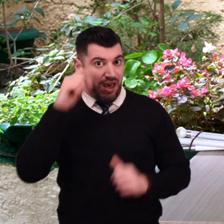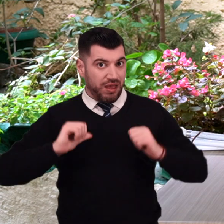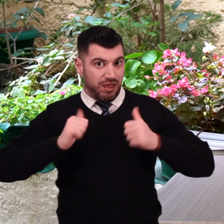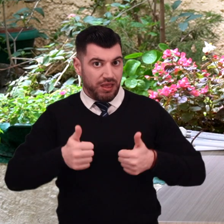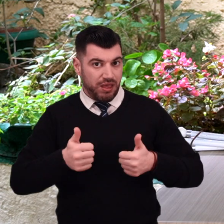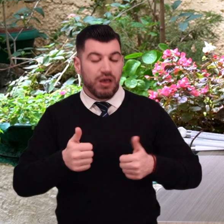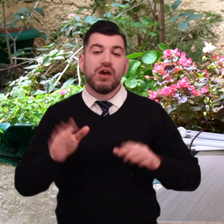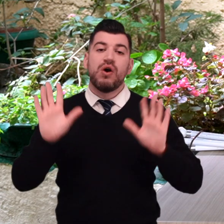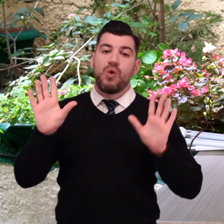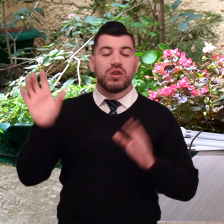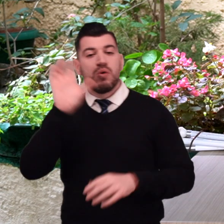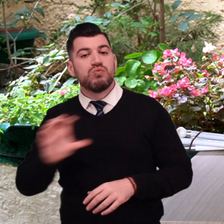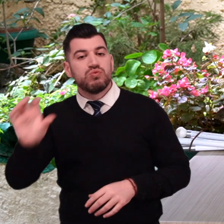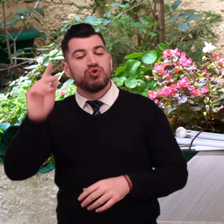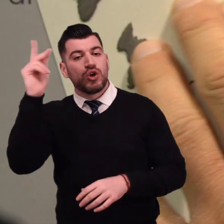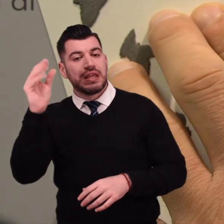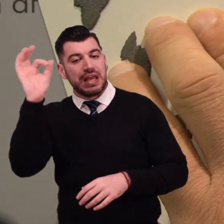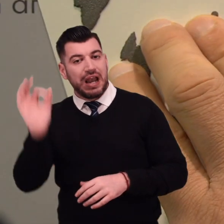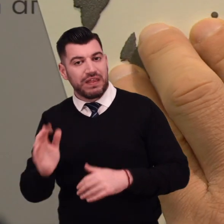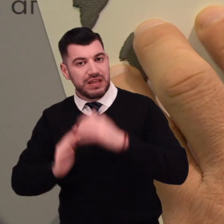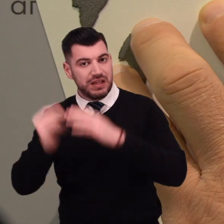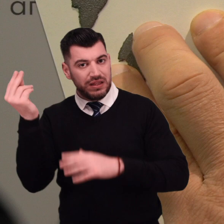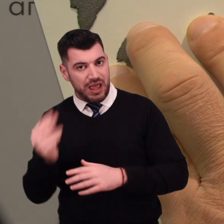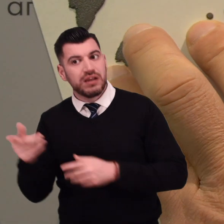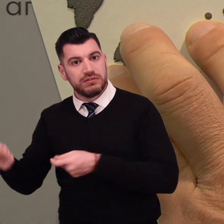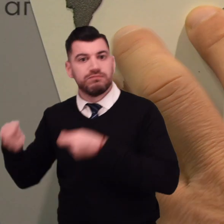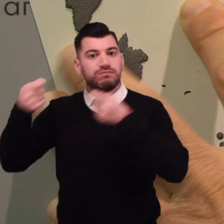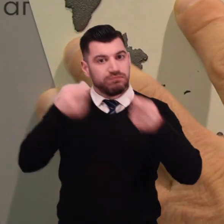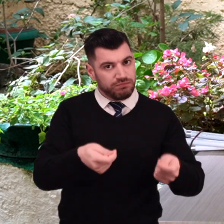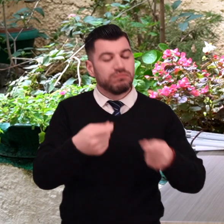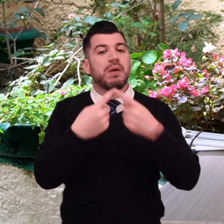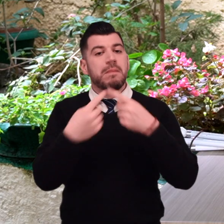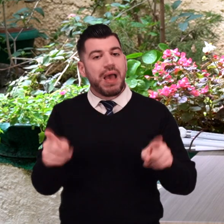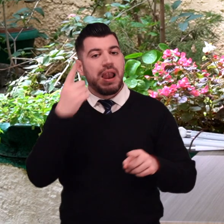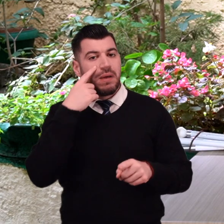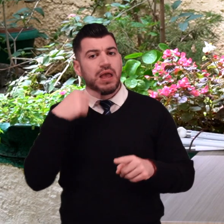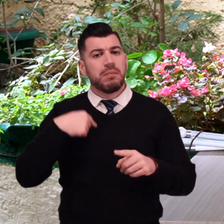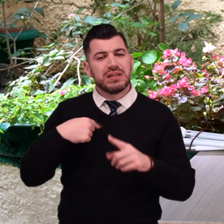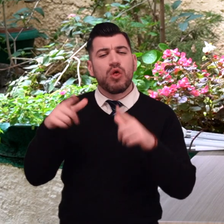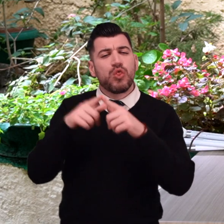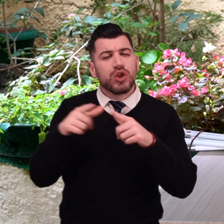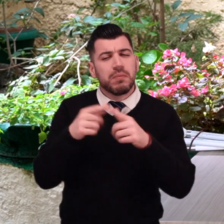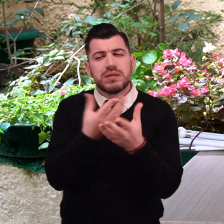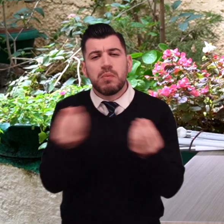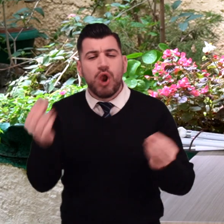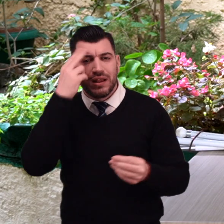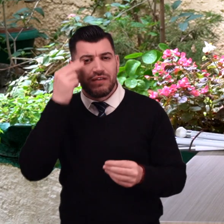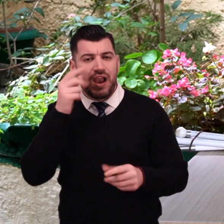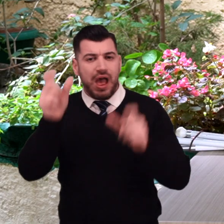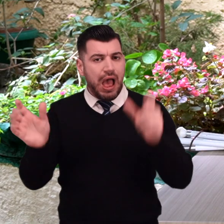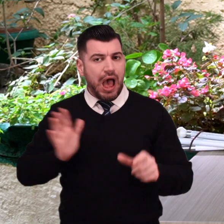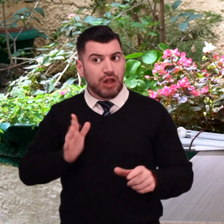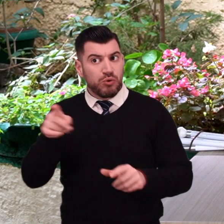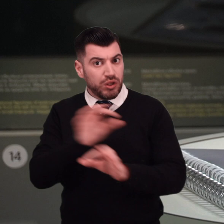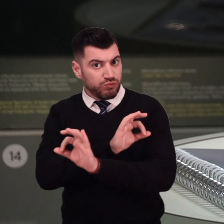Τέχνης που ανατέθηκε Με Άλλα Μάτια. Το τεστάραμε σιγά σιγά και με άλλα τυφλά άτομα ότι δουλεύει. Κάνουμε συνεχώς βελτιώσεις και προσαρμογές